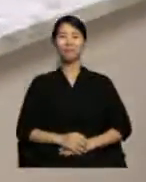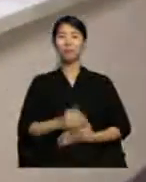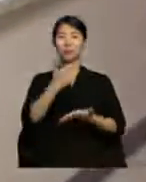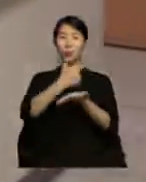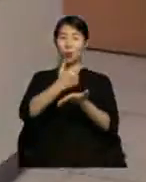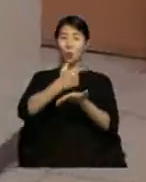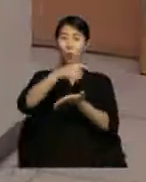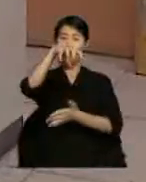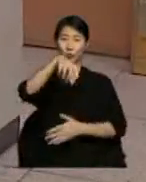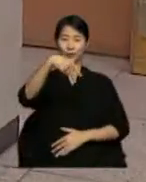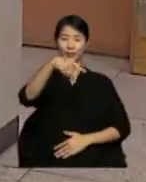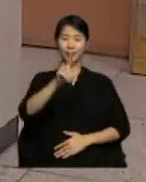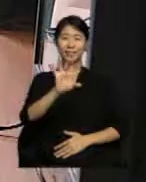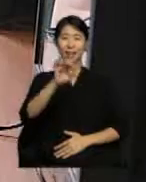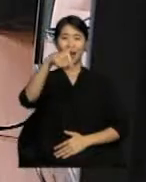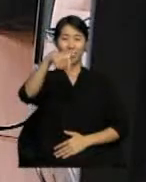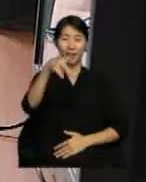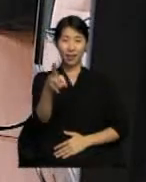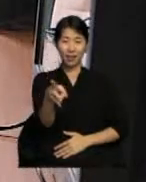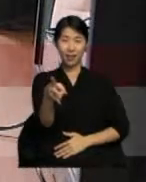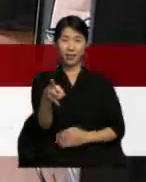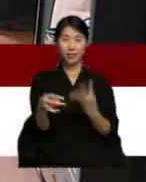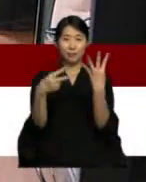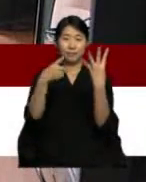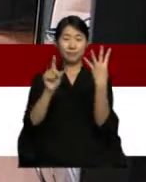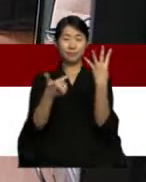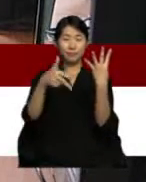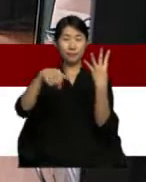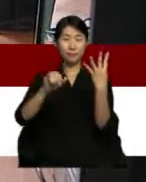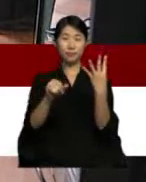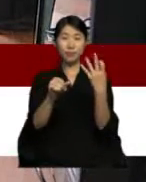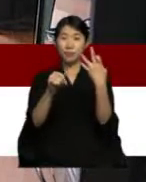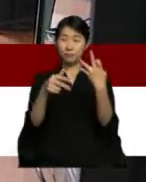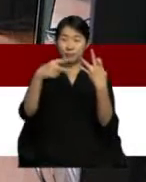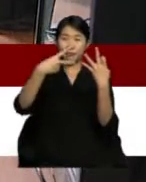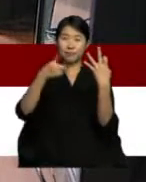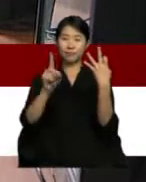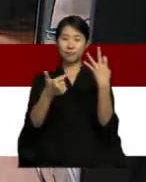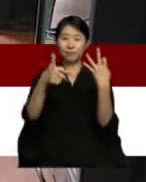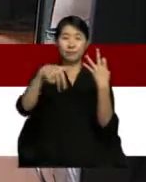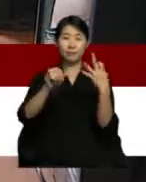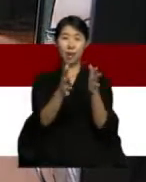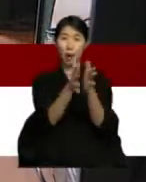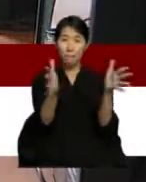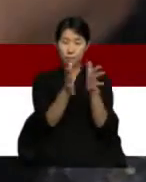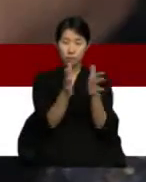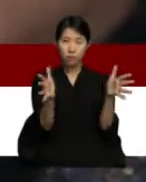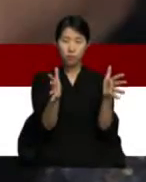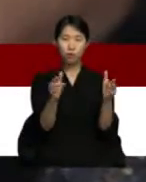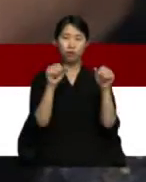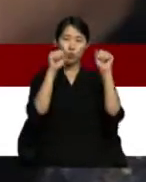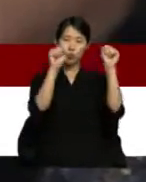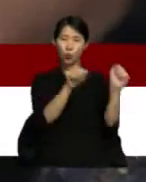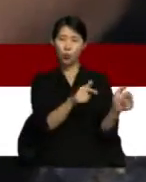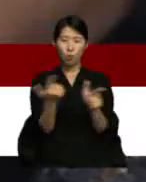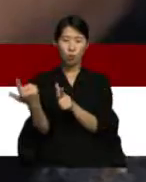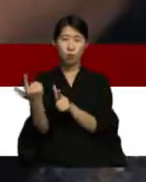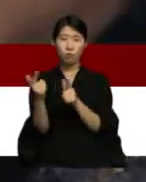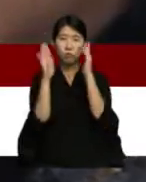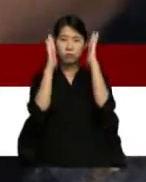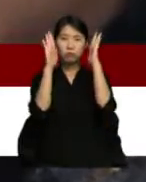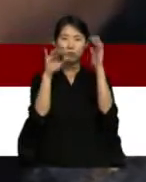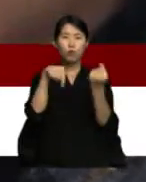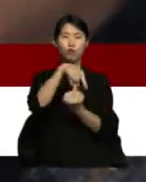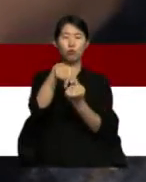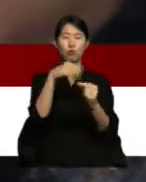상계 14단지 아파트에선 컴퓨터 수업과 운동 교실 등 다채로운 강좌를 운영하고 있습니다. 주민들의 참여를